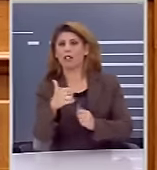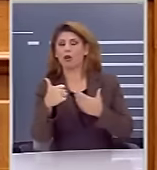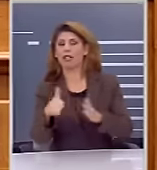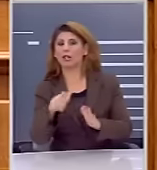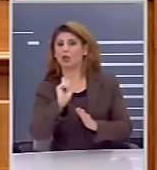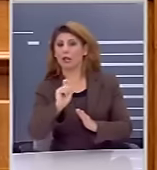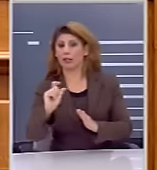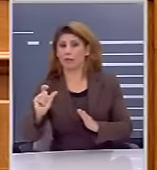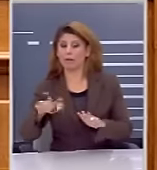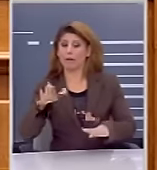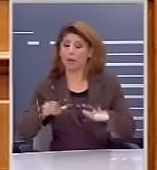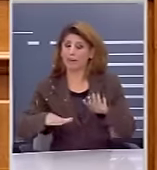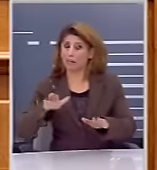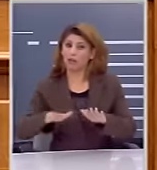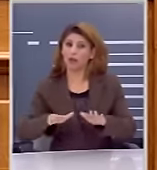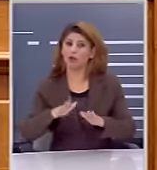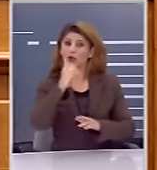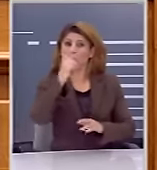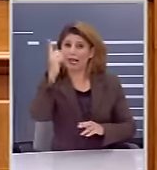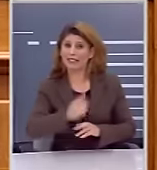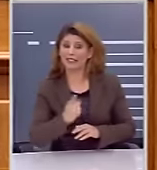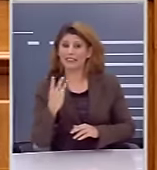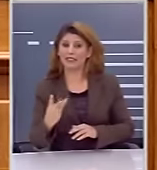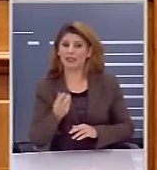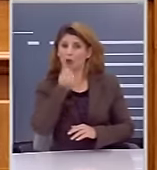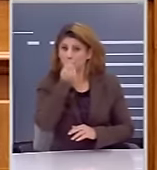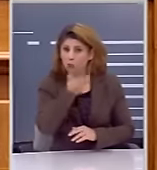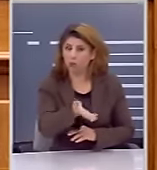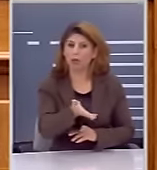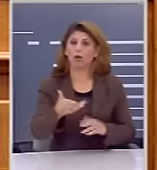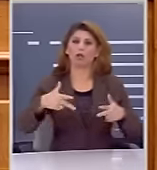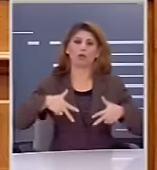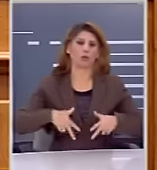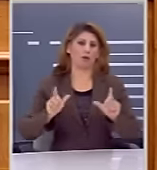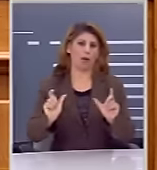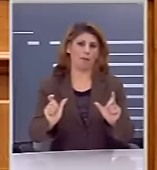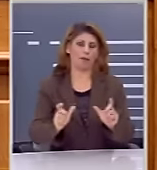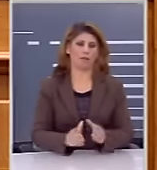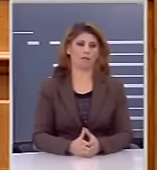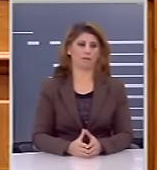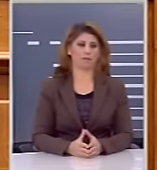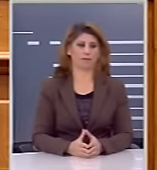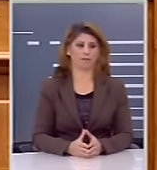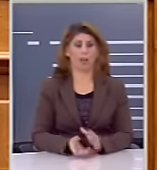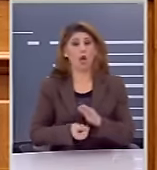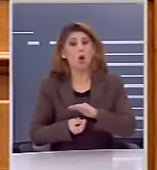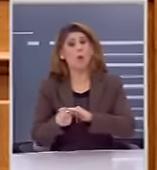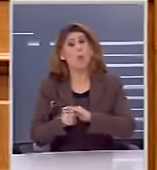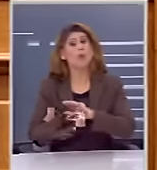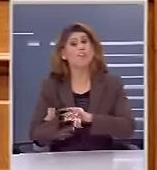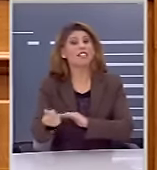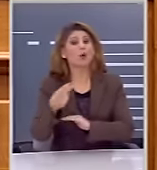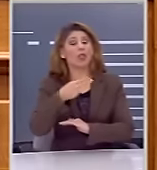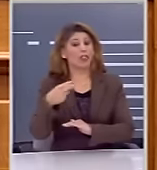που αναλογεί στο 1/3 ουσιαστικά των δαπανών του Υπουργείου Εθνικής Άμυνας. Με το προσφυγικό